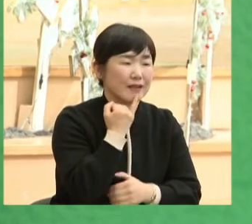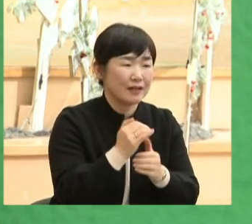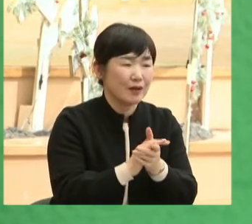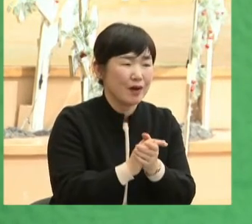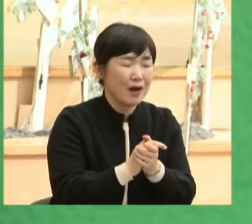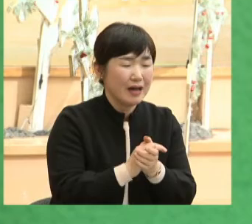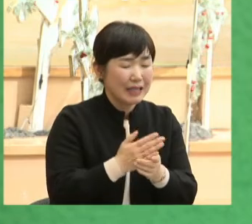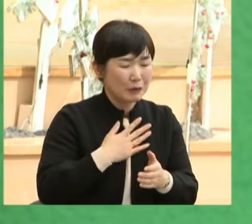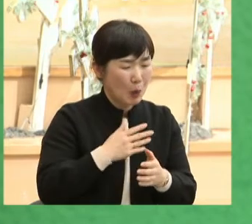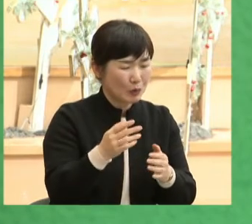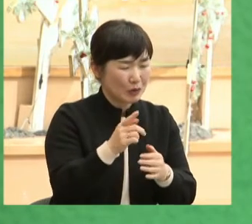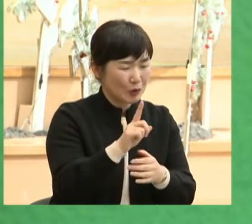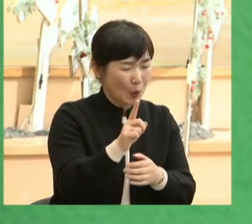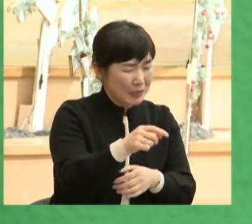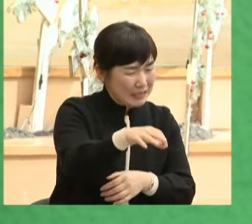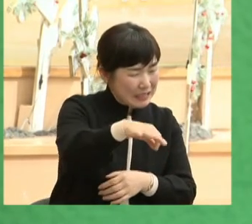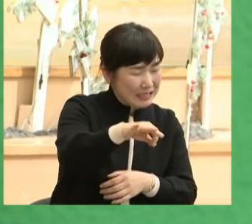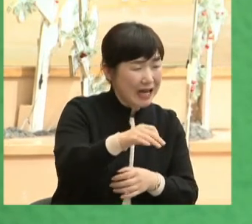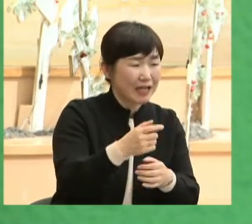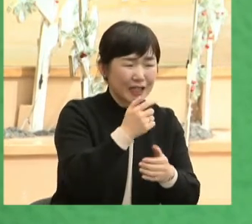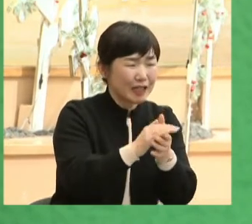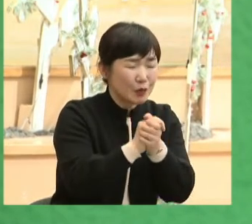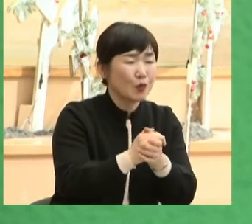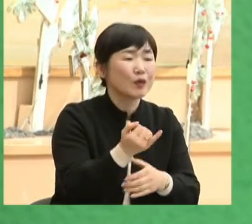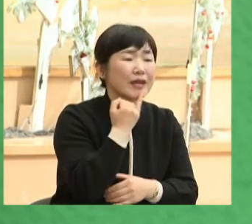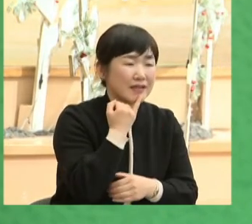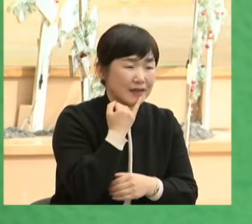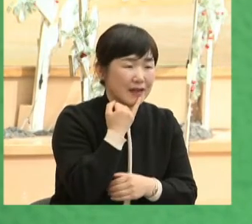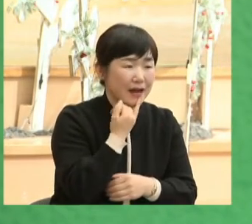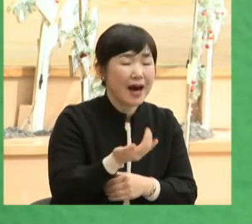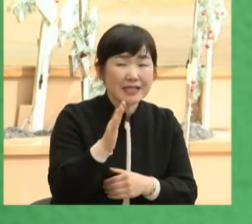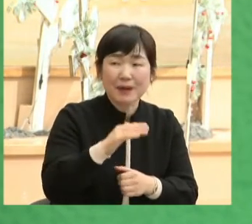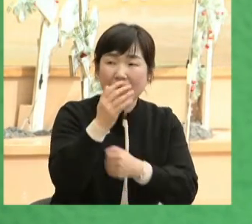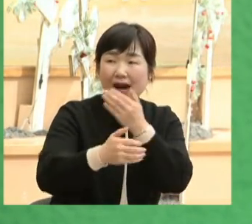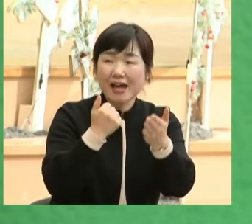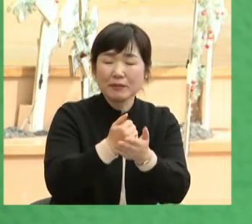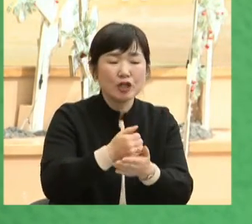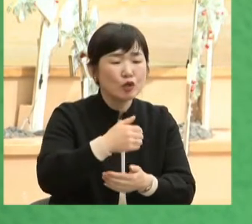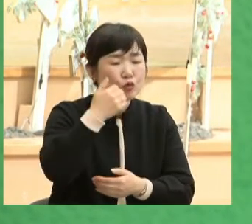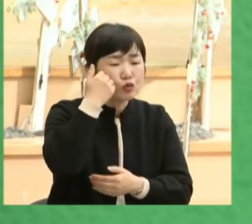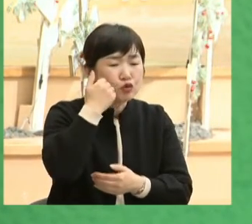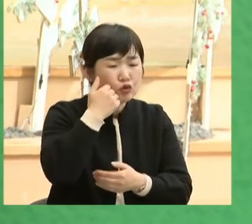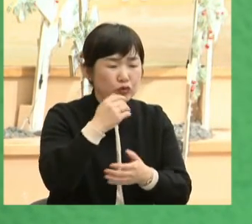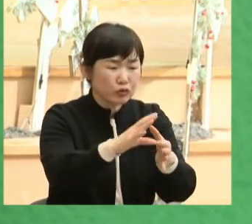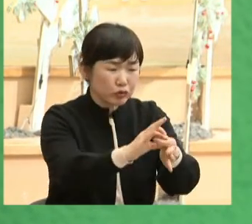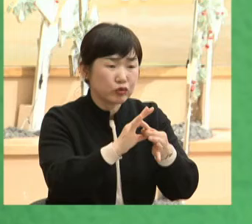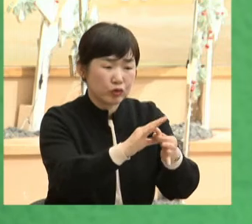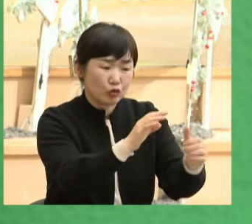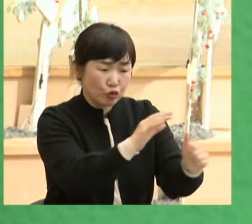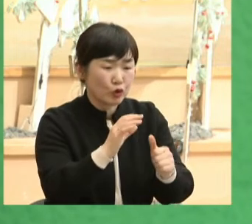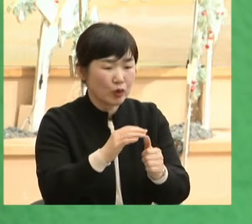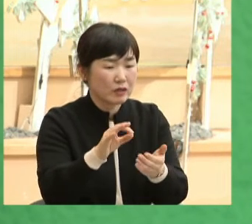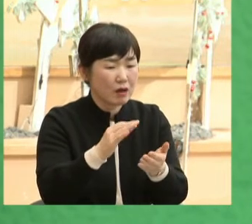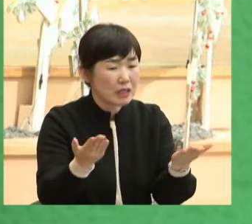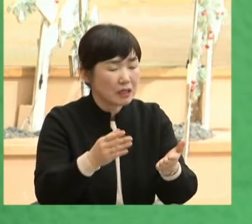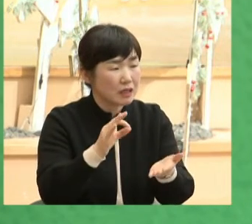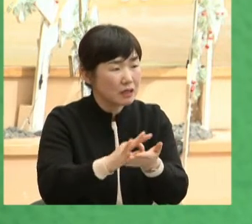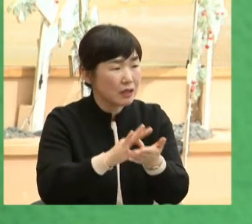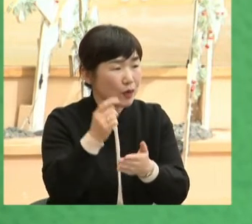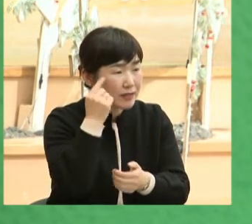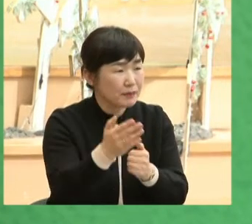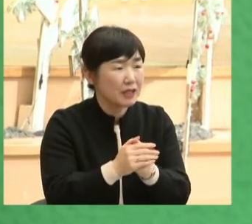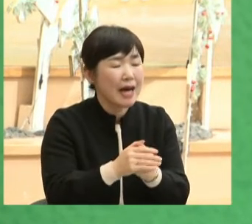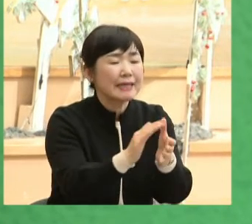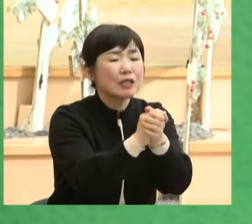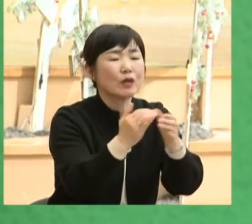인간적 해도 좋아요 그러나 누구를 통해서 일하시는가 치유하는데를 통해서 하나님의 일하시는 줄 믿습니다